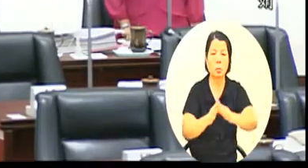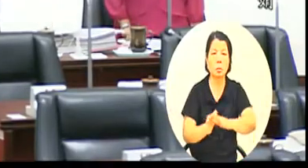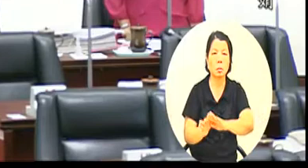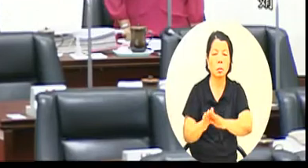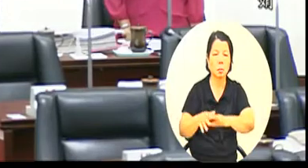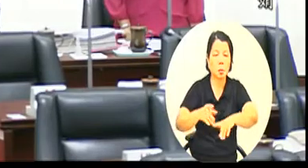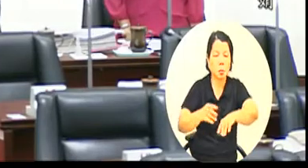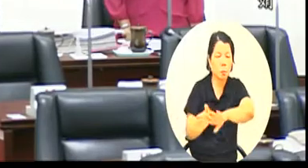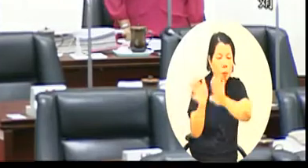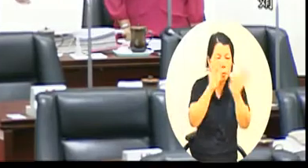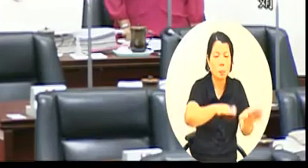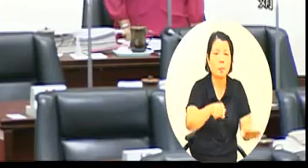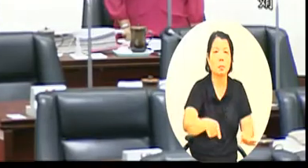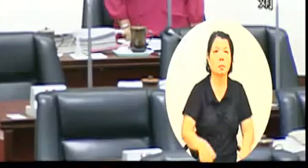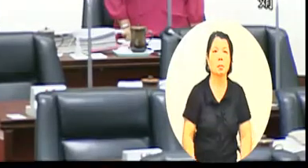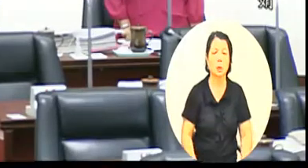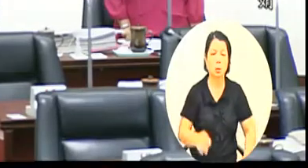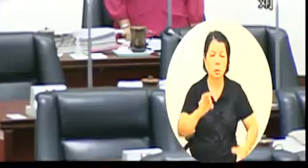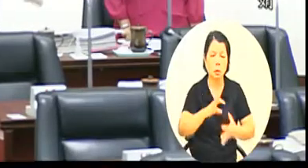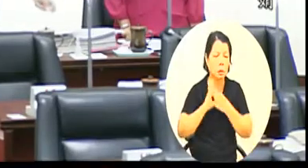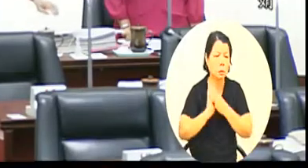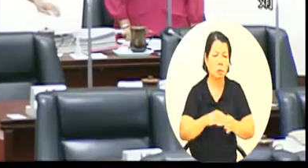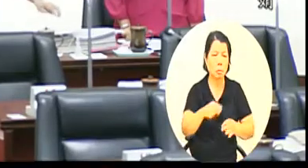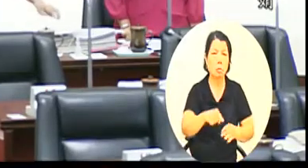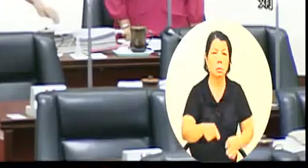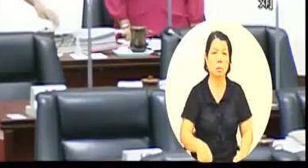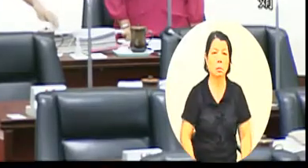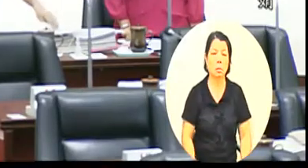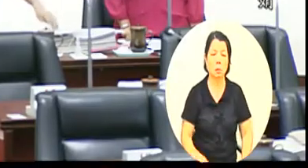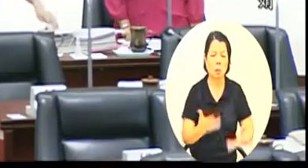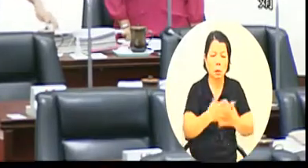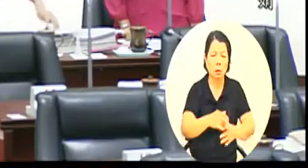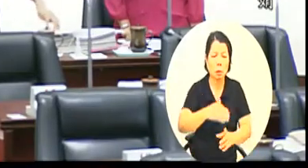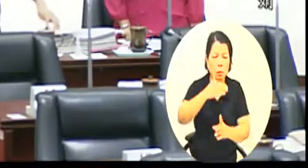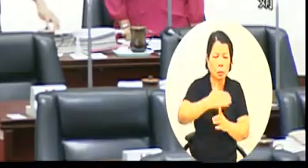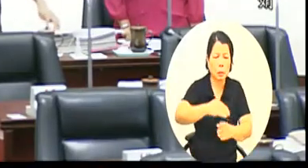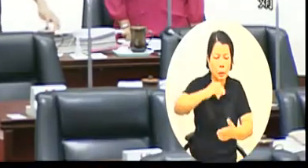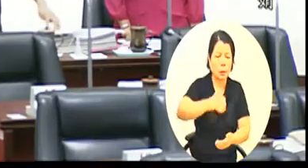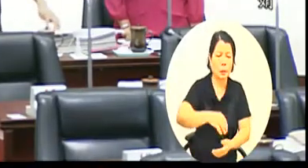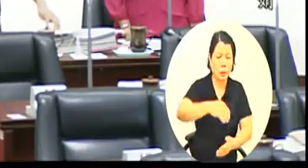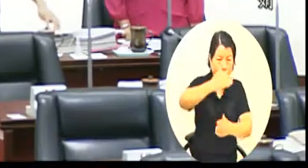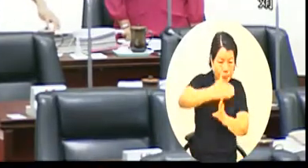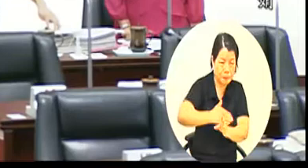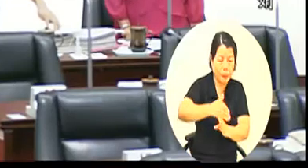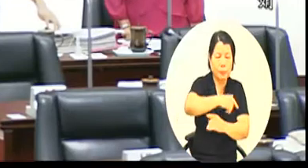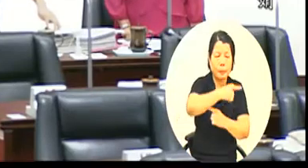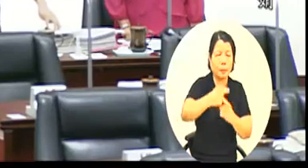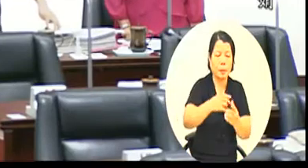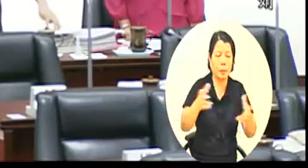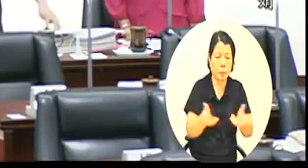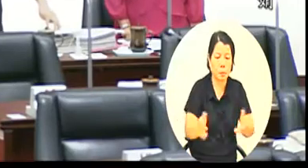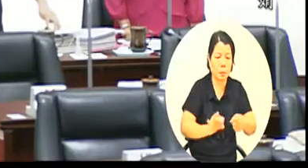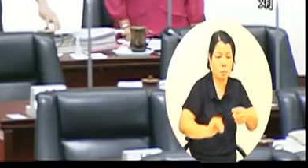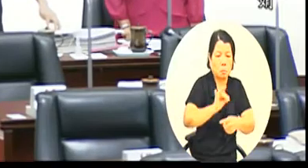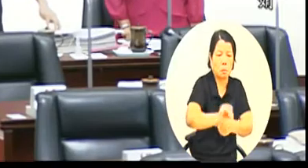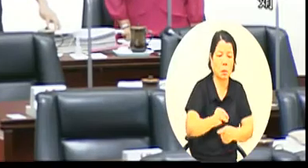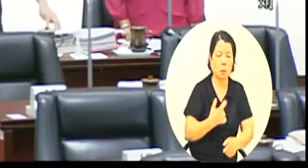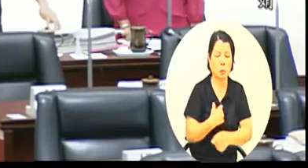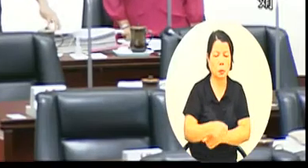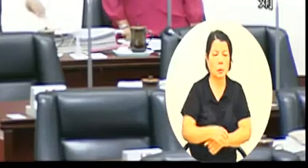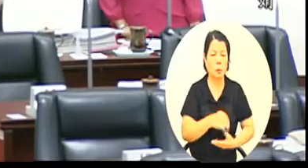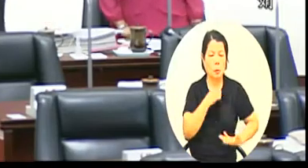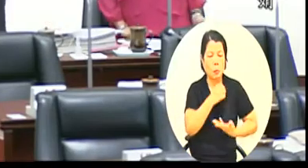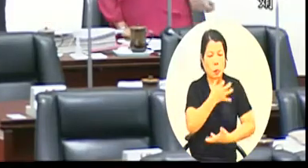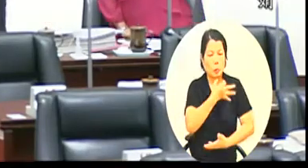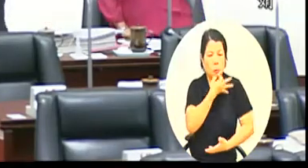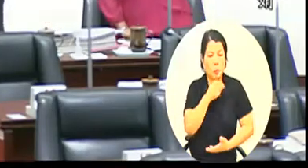如果我们还是继续维持这样的非常低的建蔽率的设定的话，我就烦乐哎。你